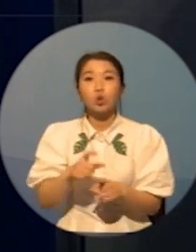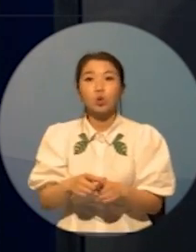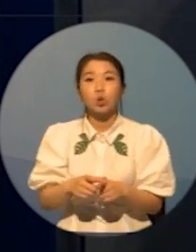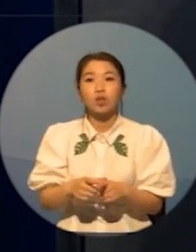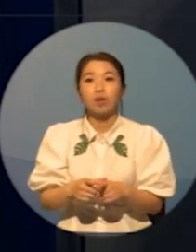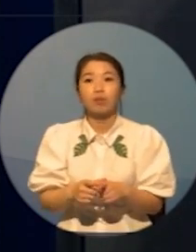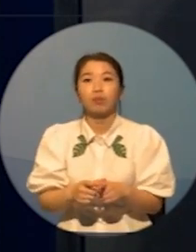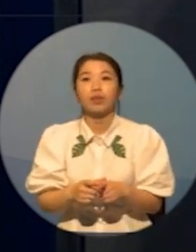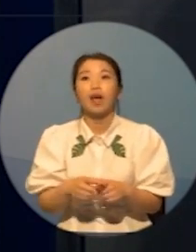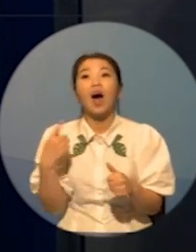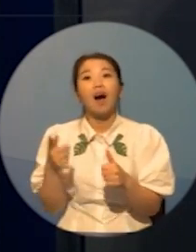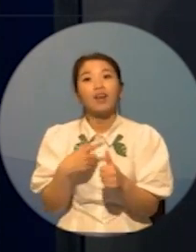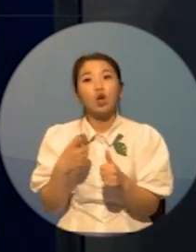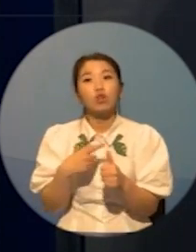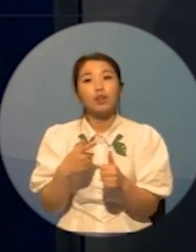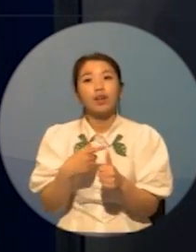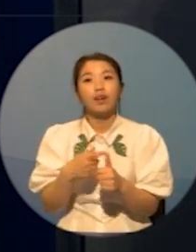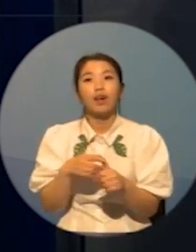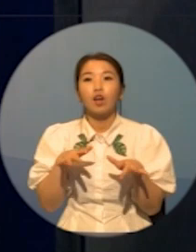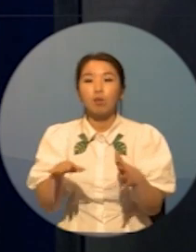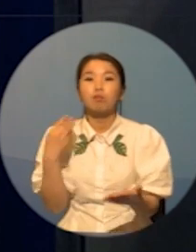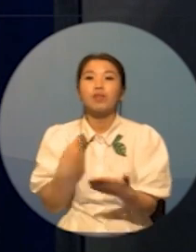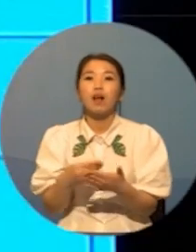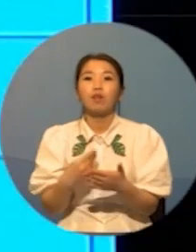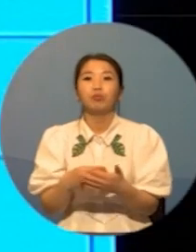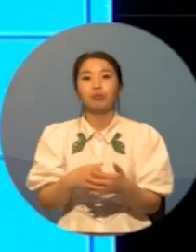әрекет аты, яғни атауыш фейлге мысал болады.